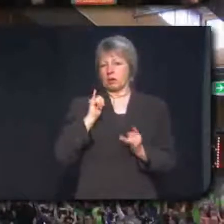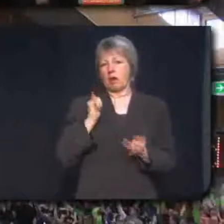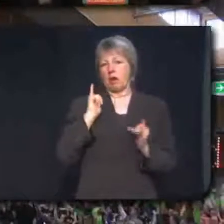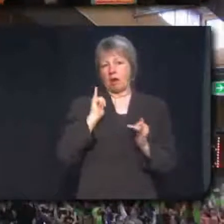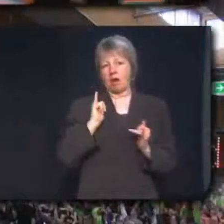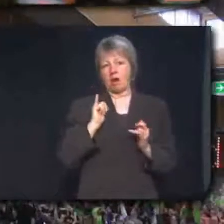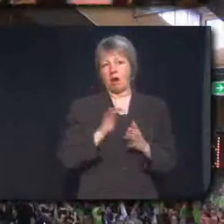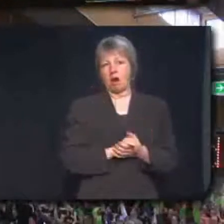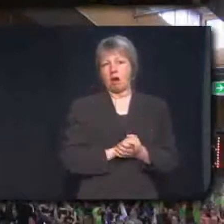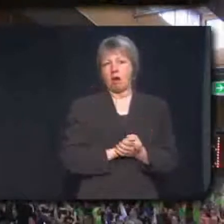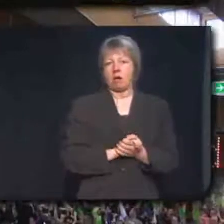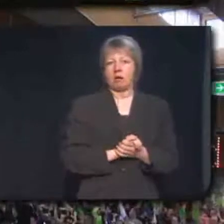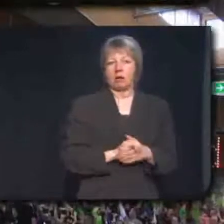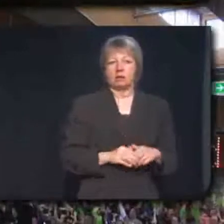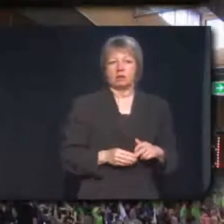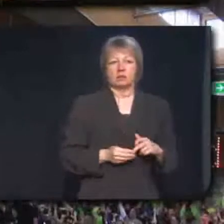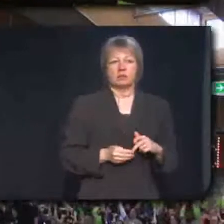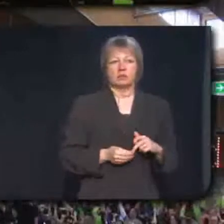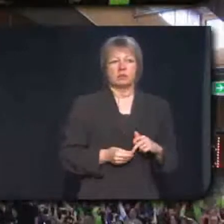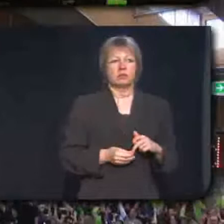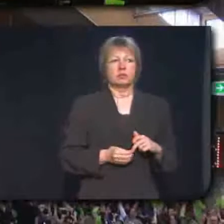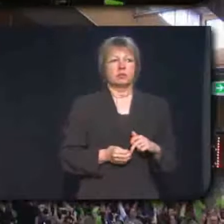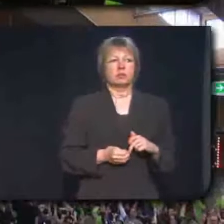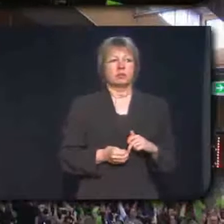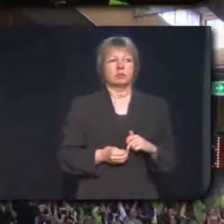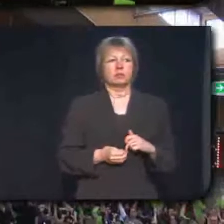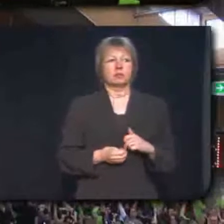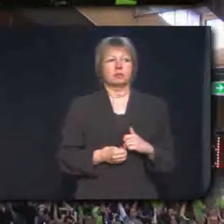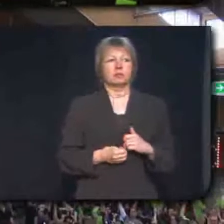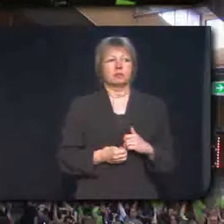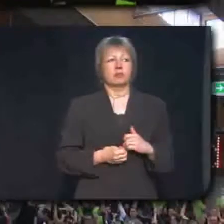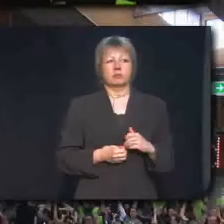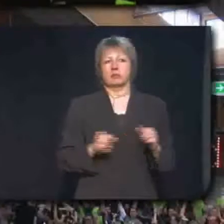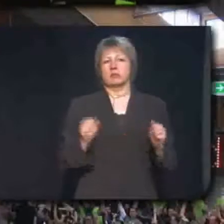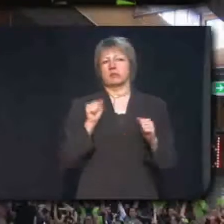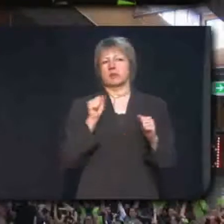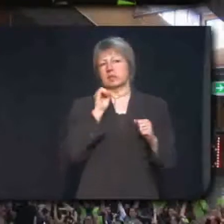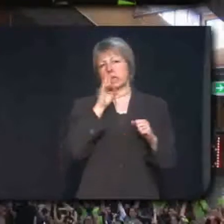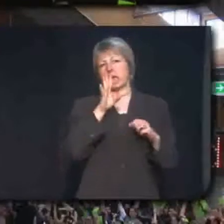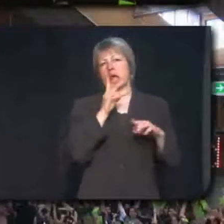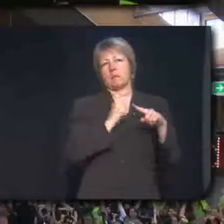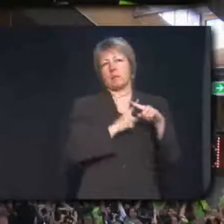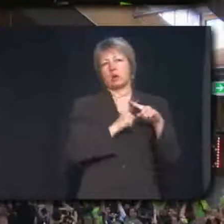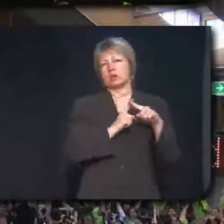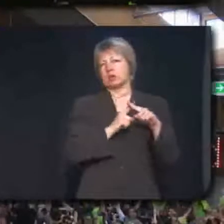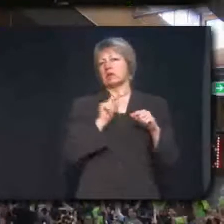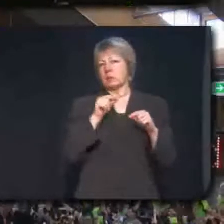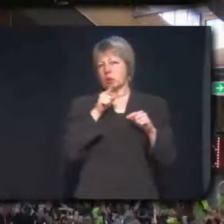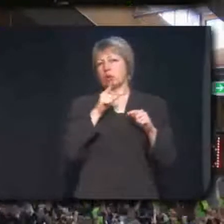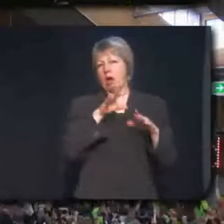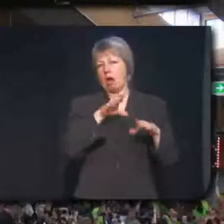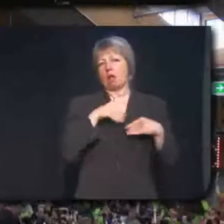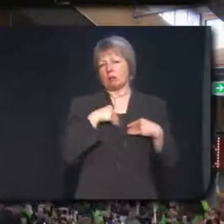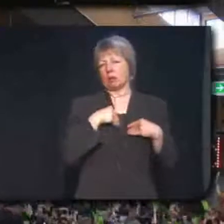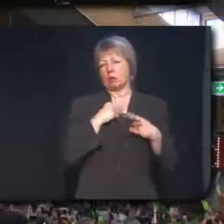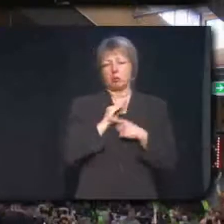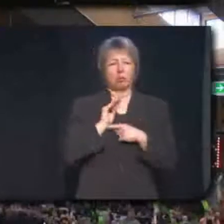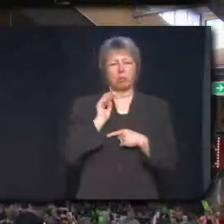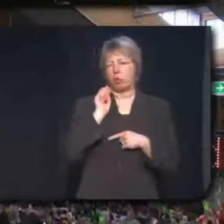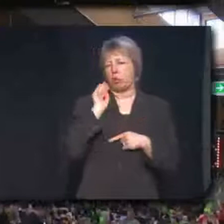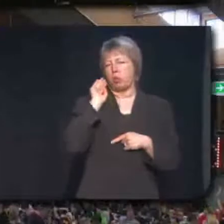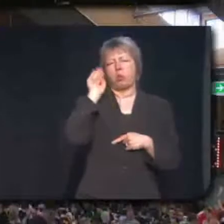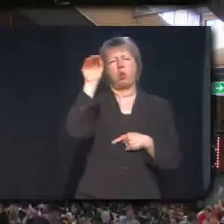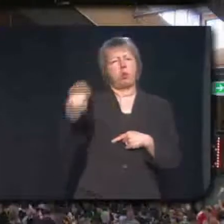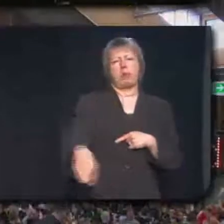und die Abstimmung verläuft sehr positiv aus ist angenommen weil über 50%